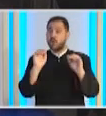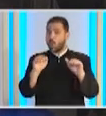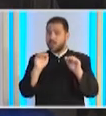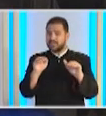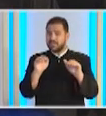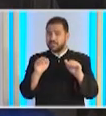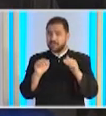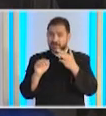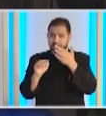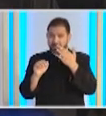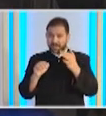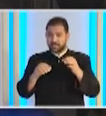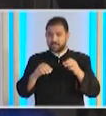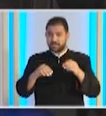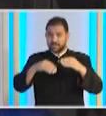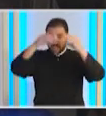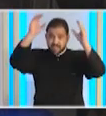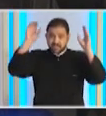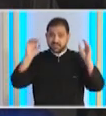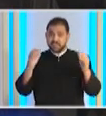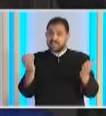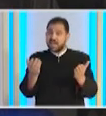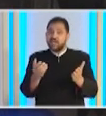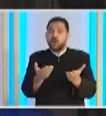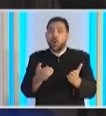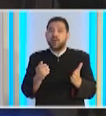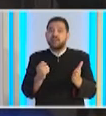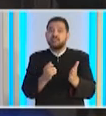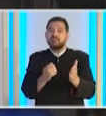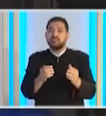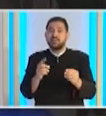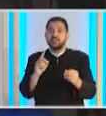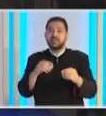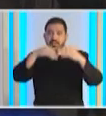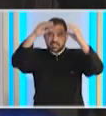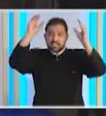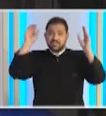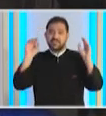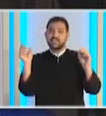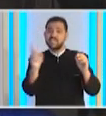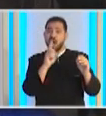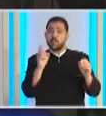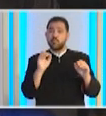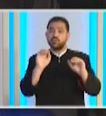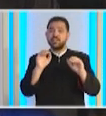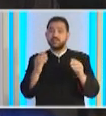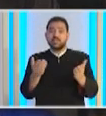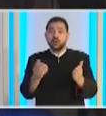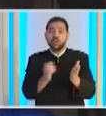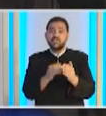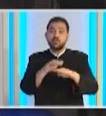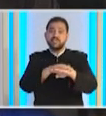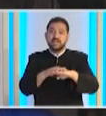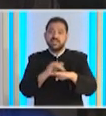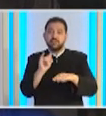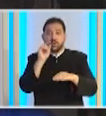întrebând Sfinții, de câte ori trebuie să, apostolii întrebă, de câte ori trebuie să iertăm celor care ne